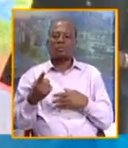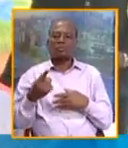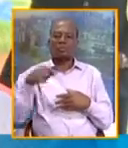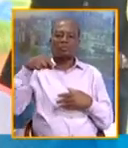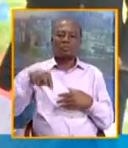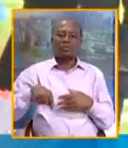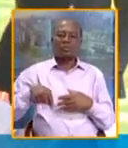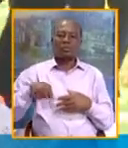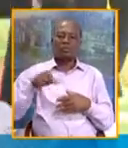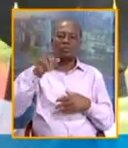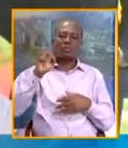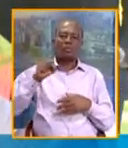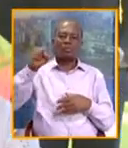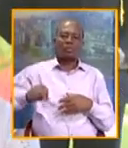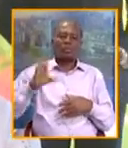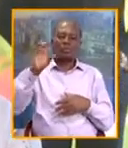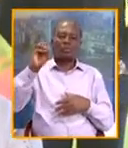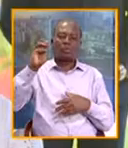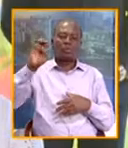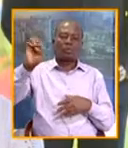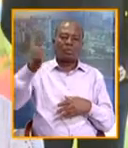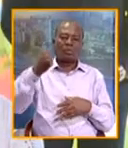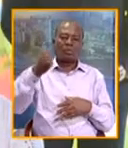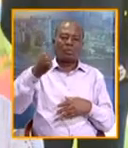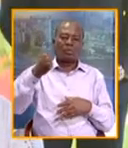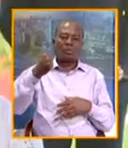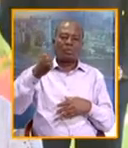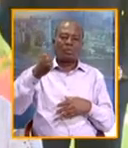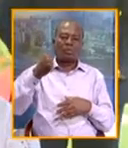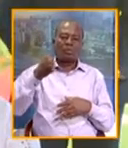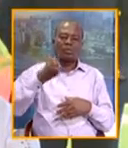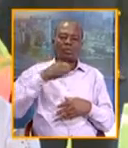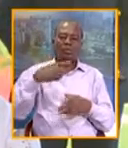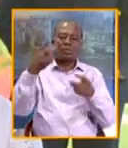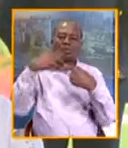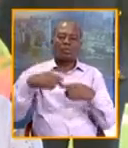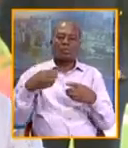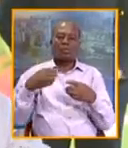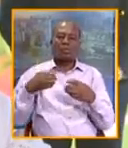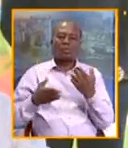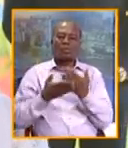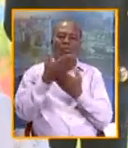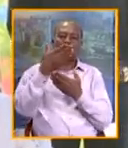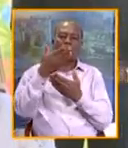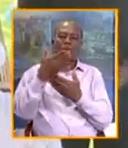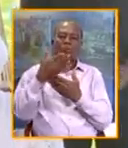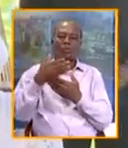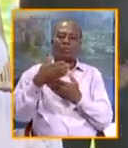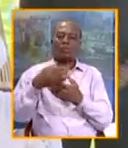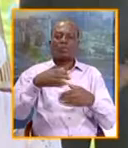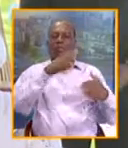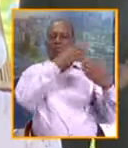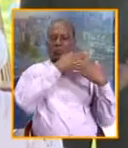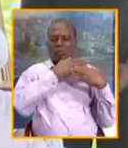le secret est ici représentée par la loi par le chef canton